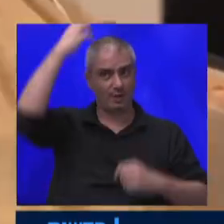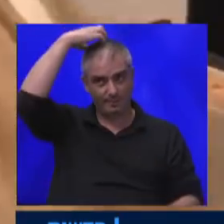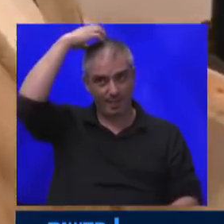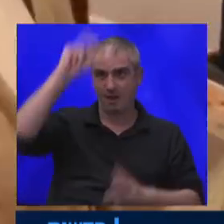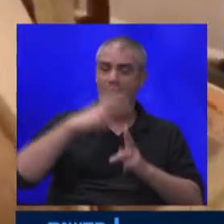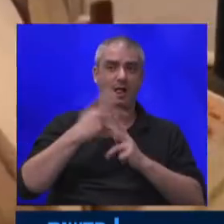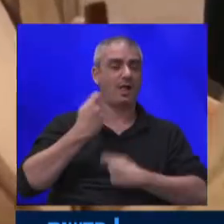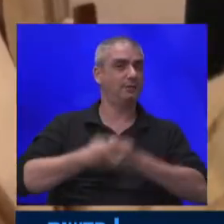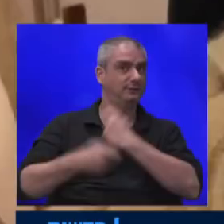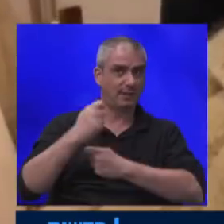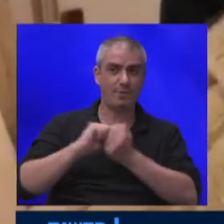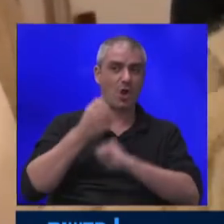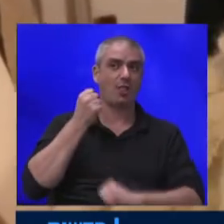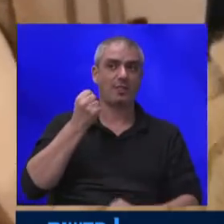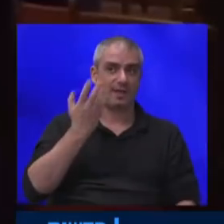תיירים.